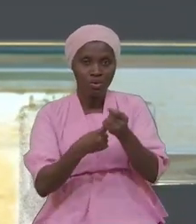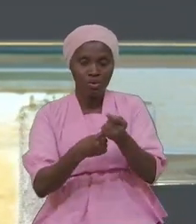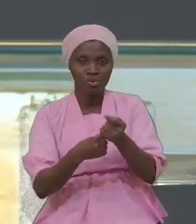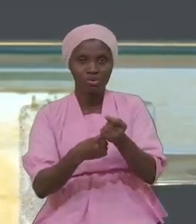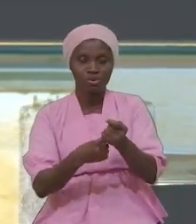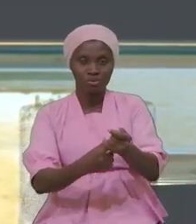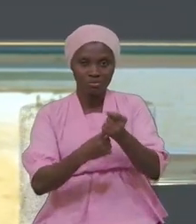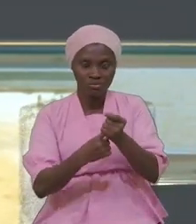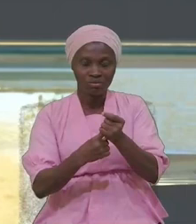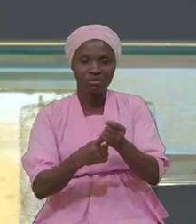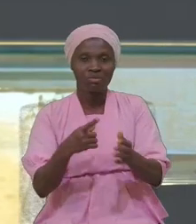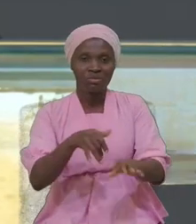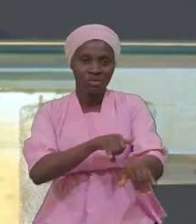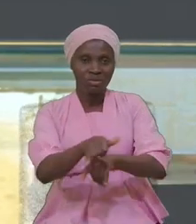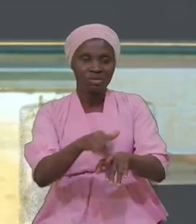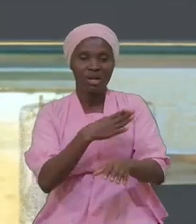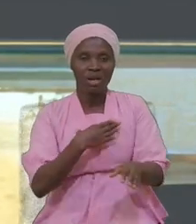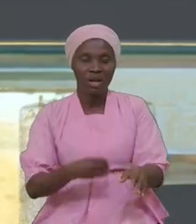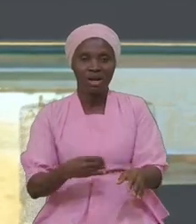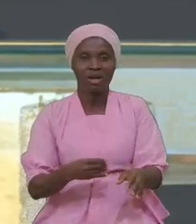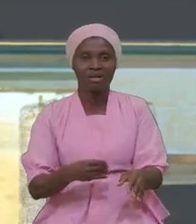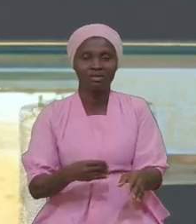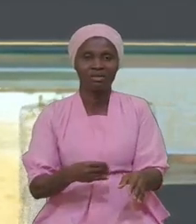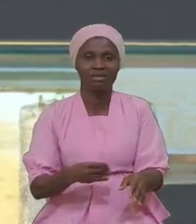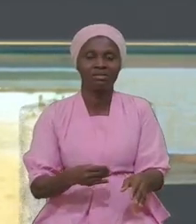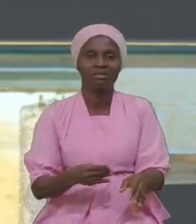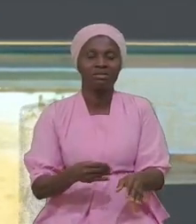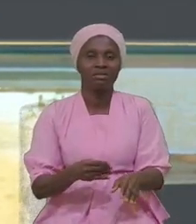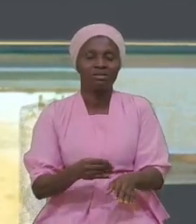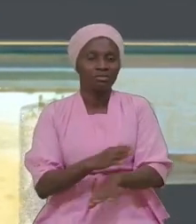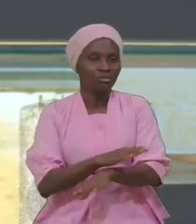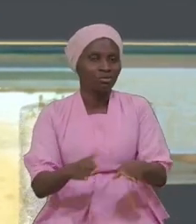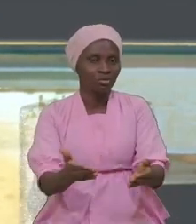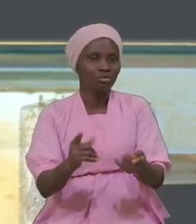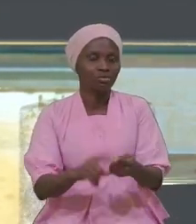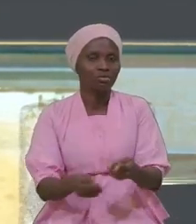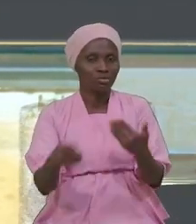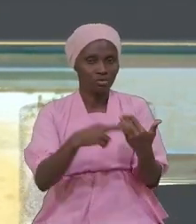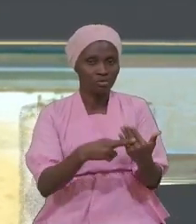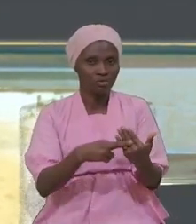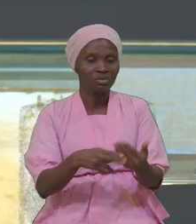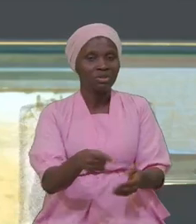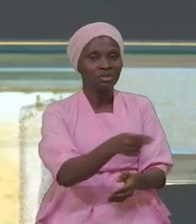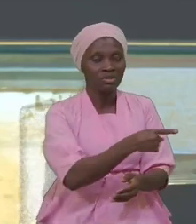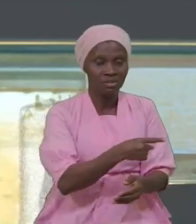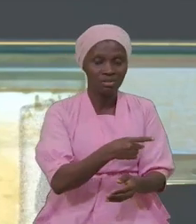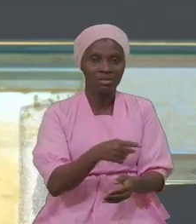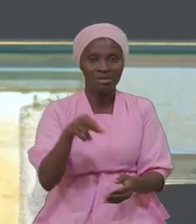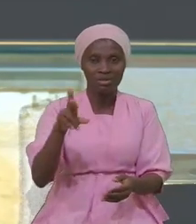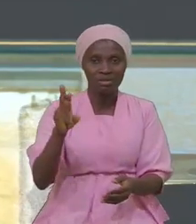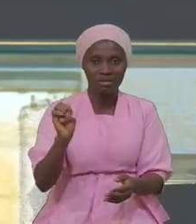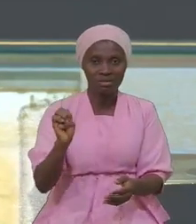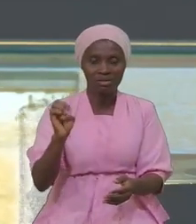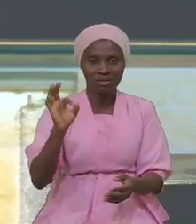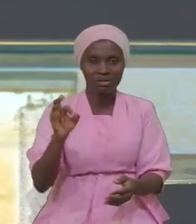ils refusent de se convertir, ils se séduisent. Il refuse de se